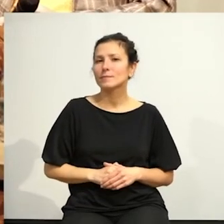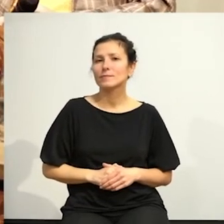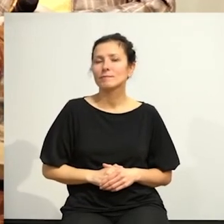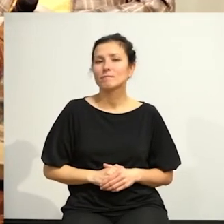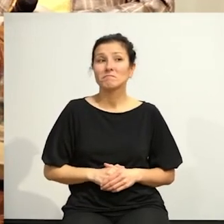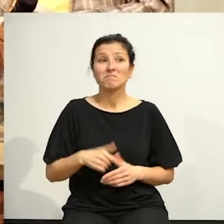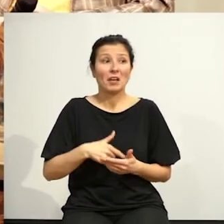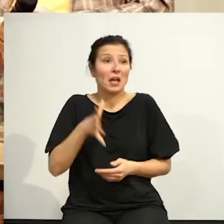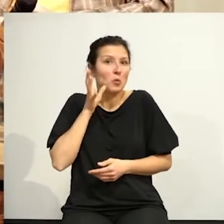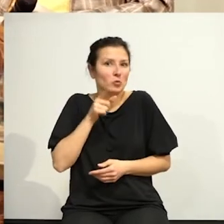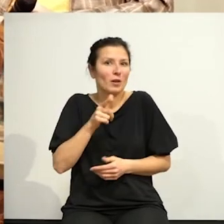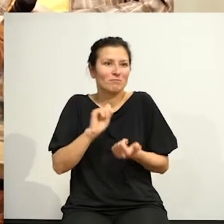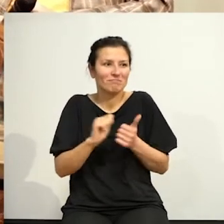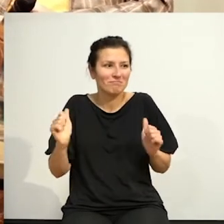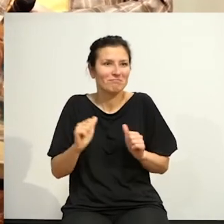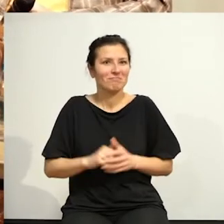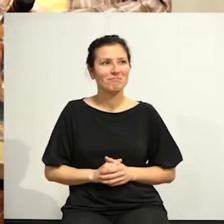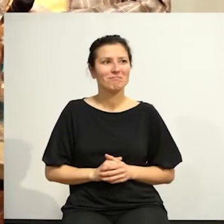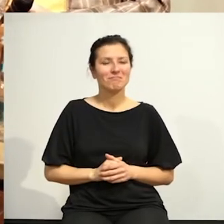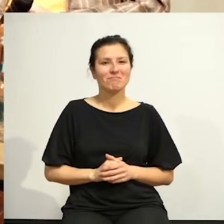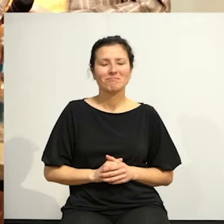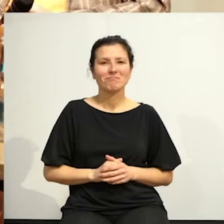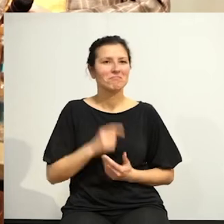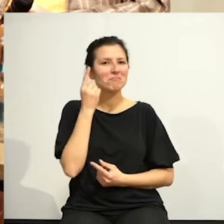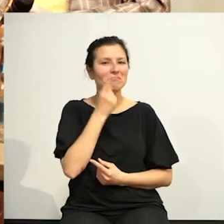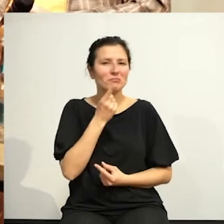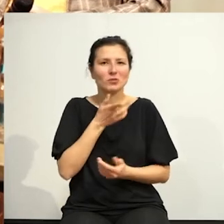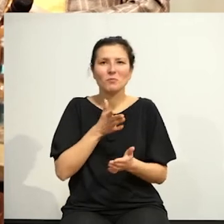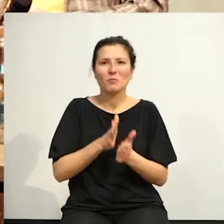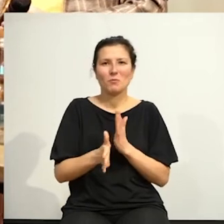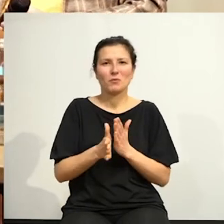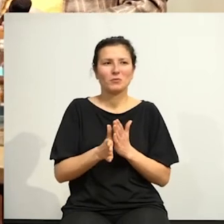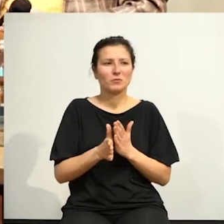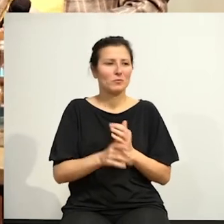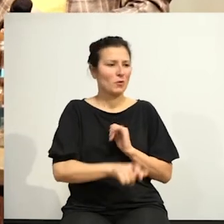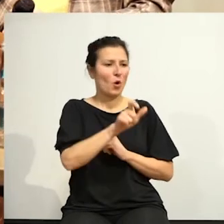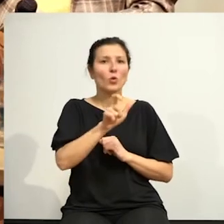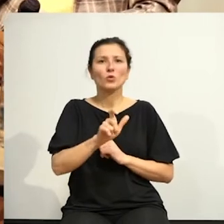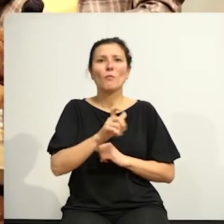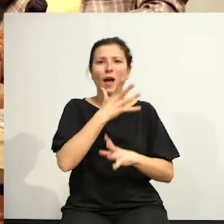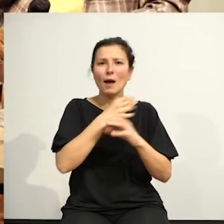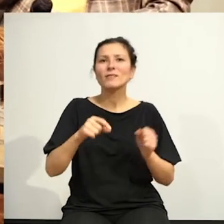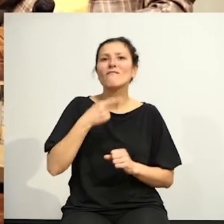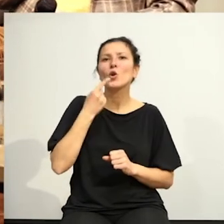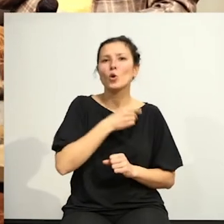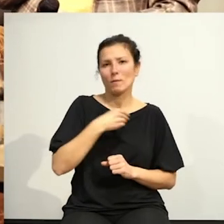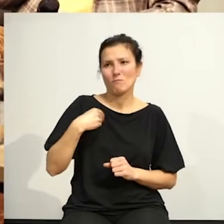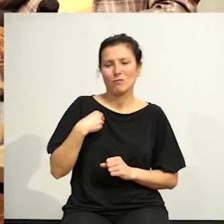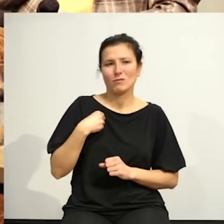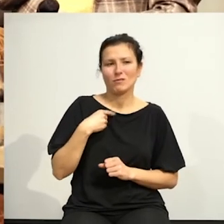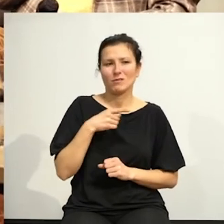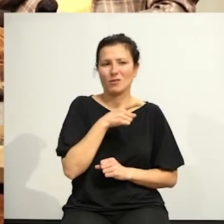takie zdanie usłyszałem. Więc myślę, że po prostu przez filologów, przez absolwentów filologii polskiej on nie